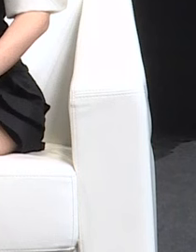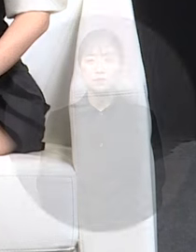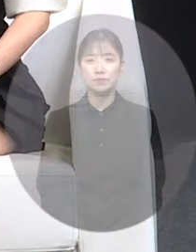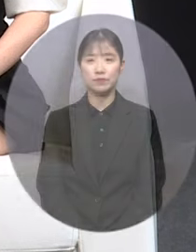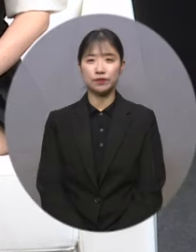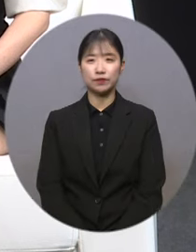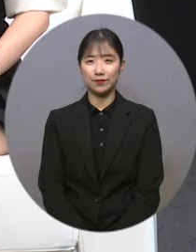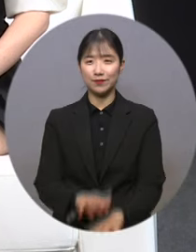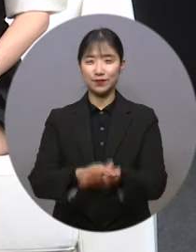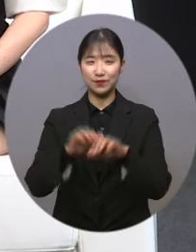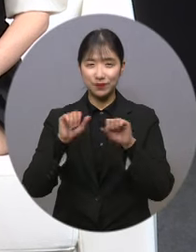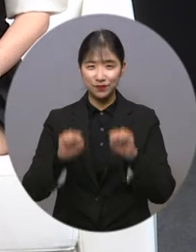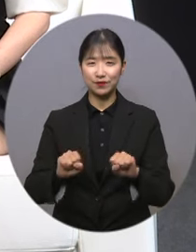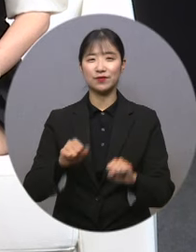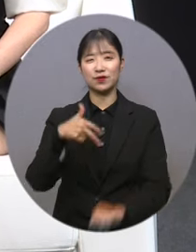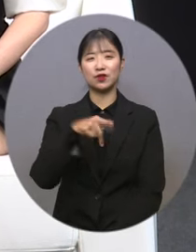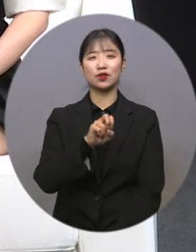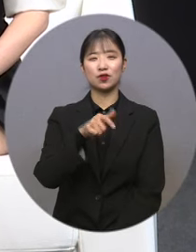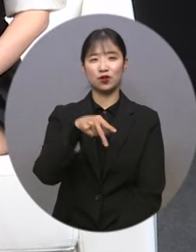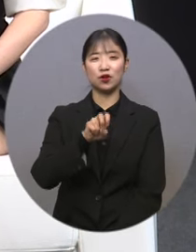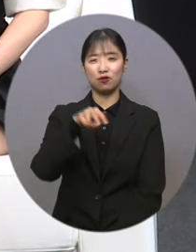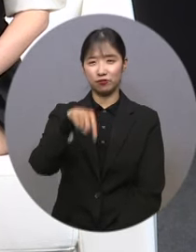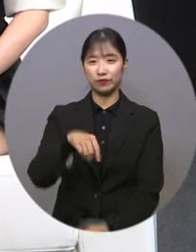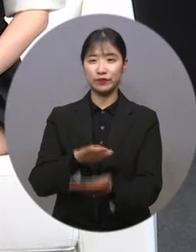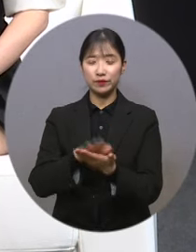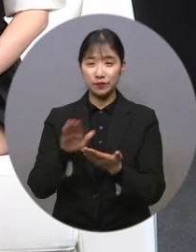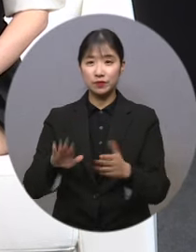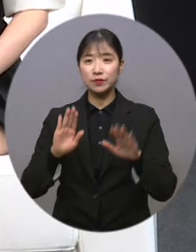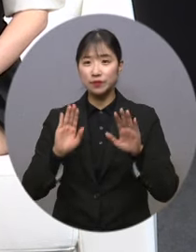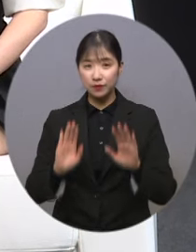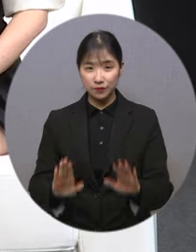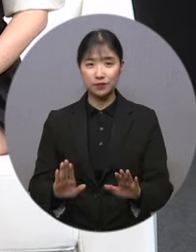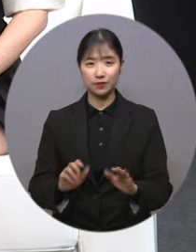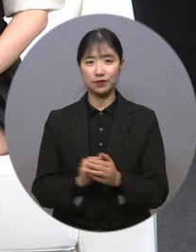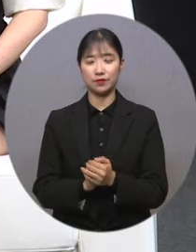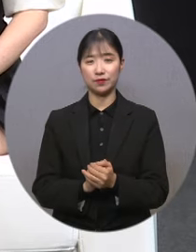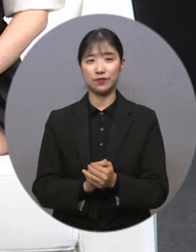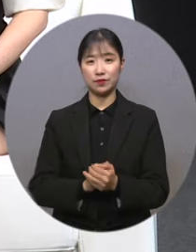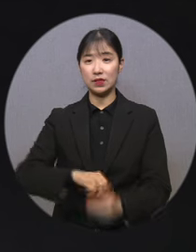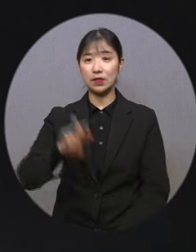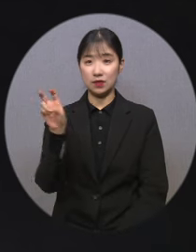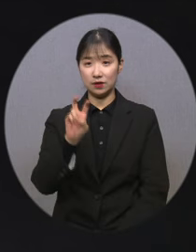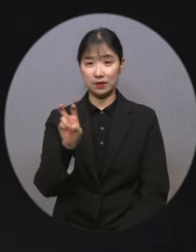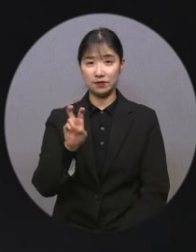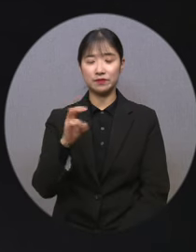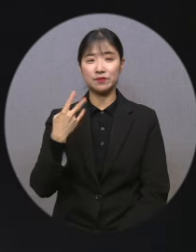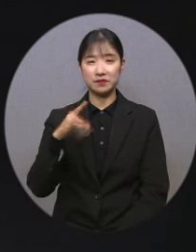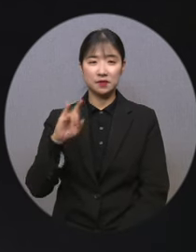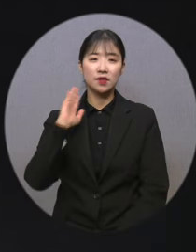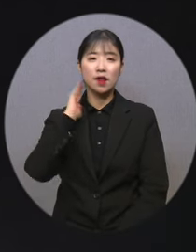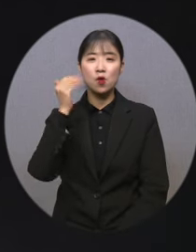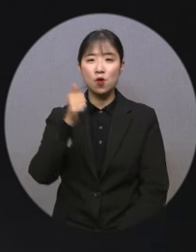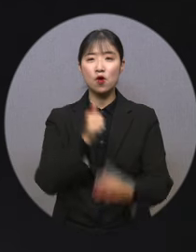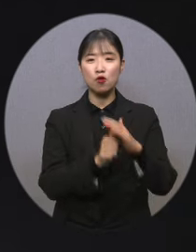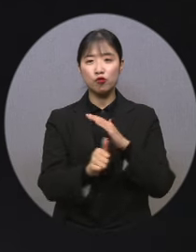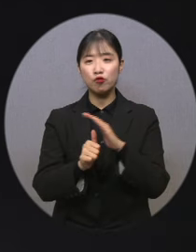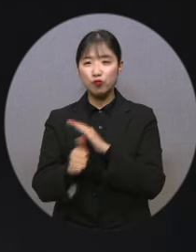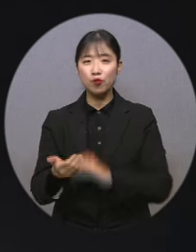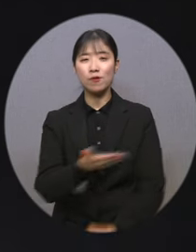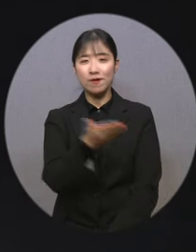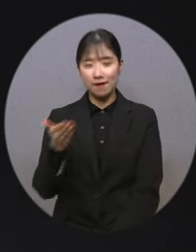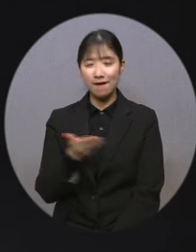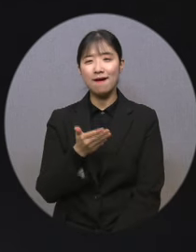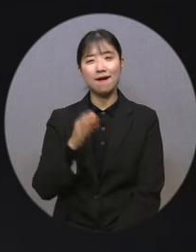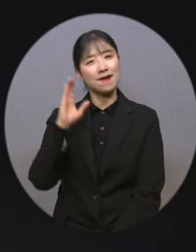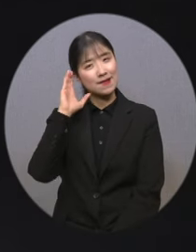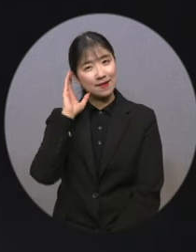안녕하십니까 정경수 입니다 네 오늘은 제 20대 대통령 후보들에게 듣는다